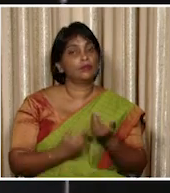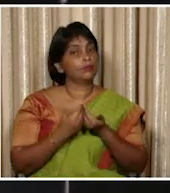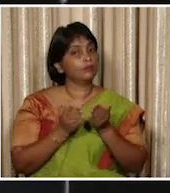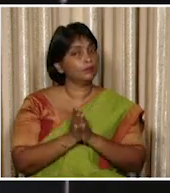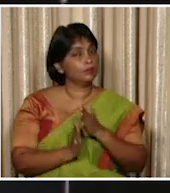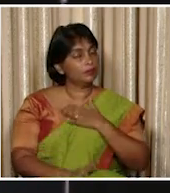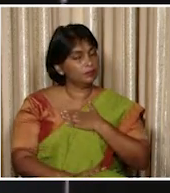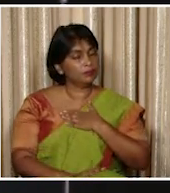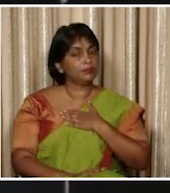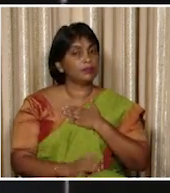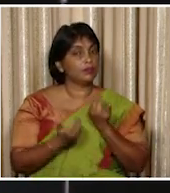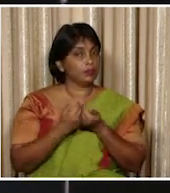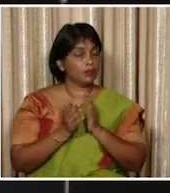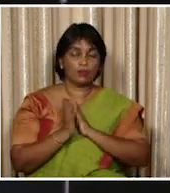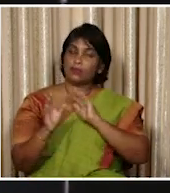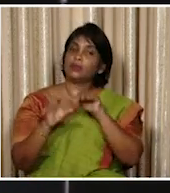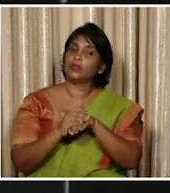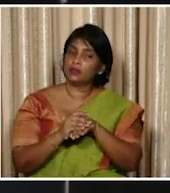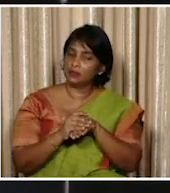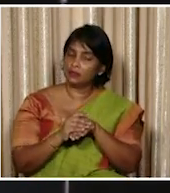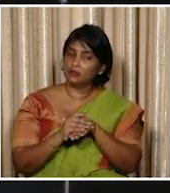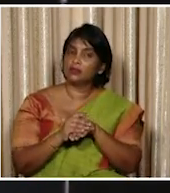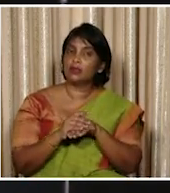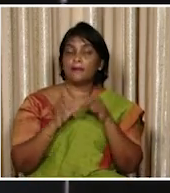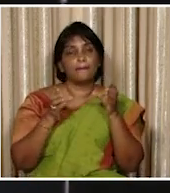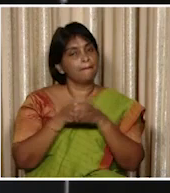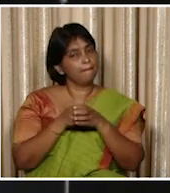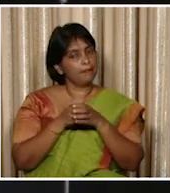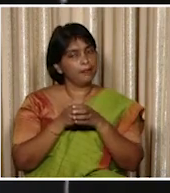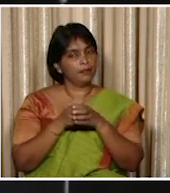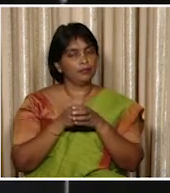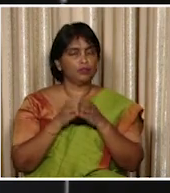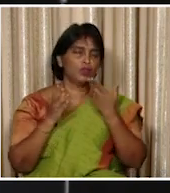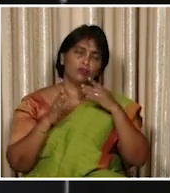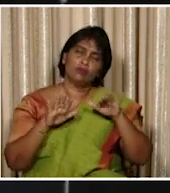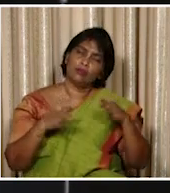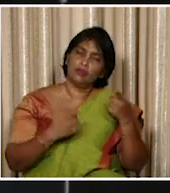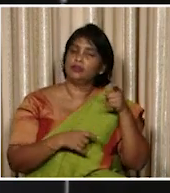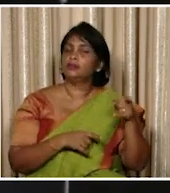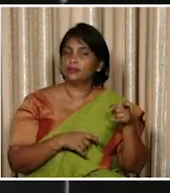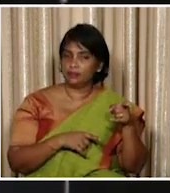தமான்கே தமன் நியோஜனேகரண பக்ஷ குமக்குவாத்